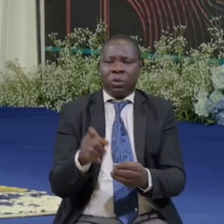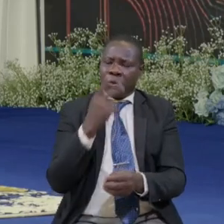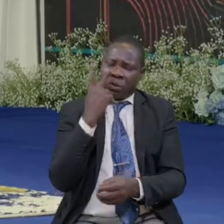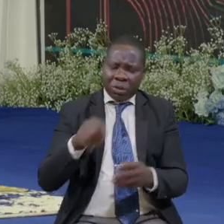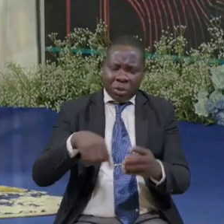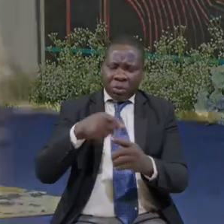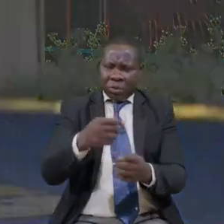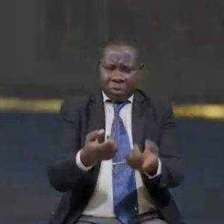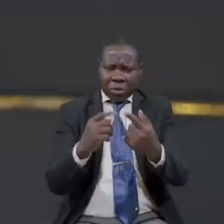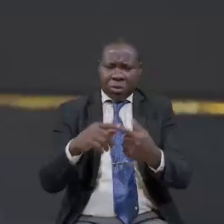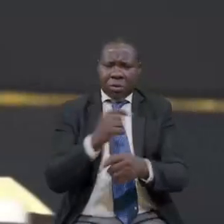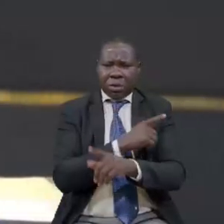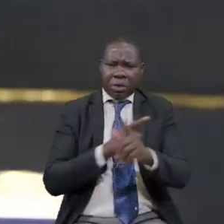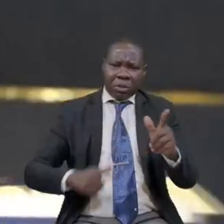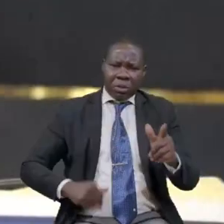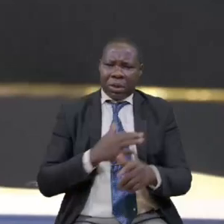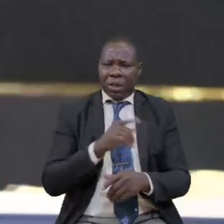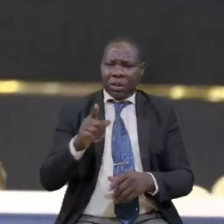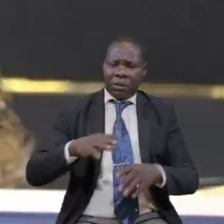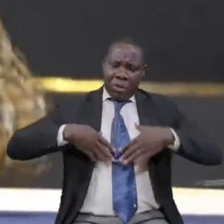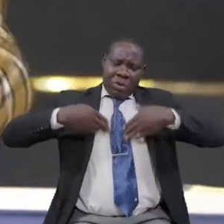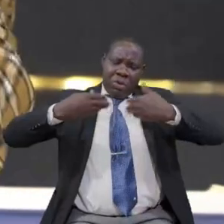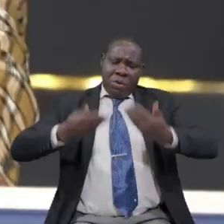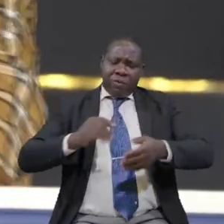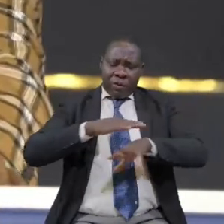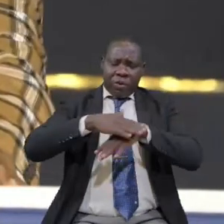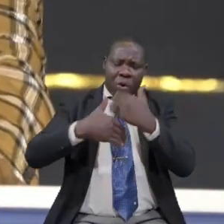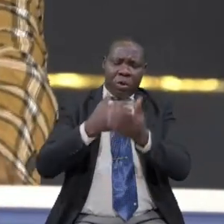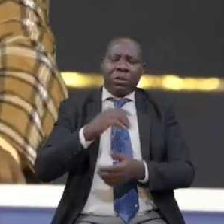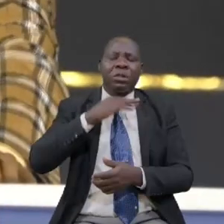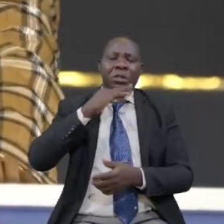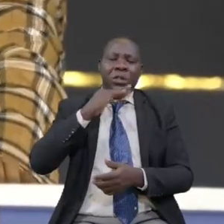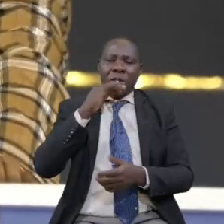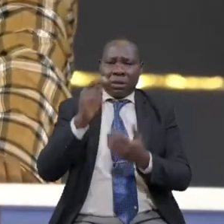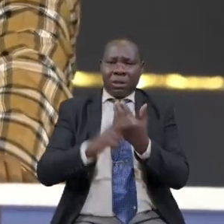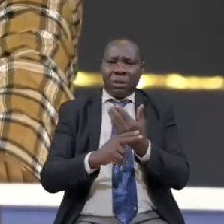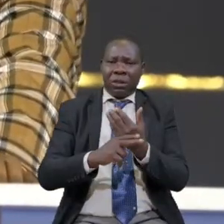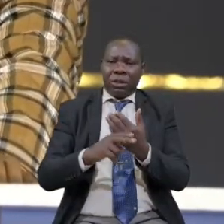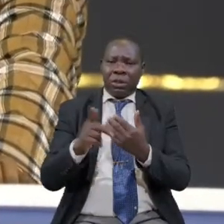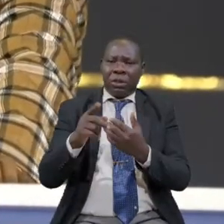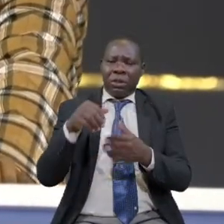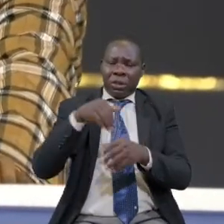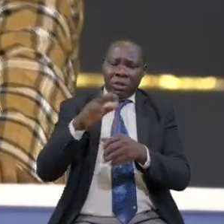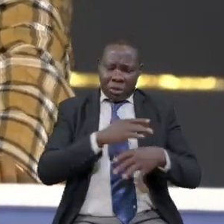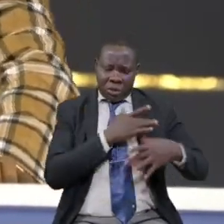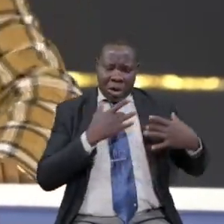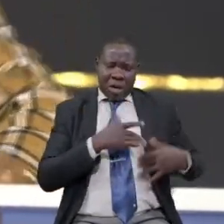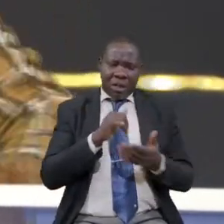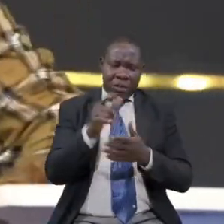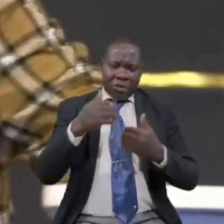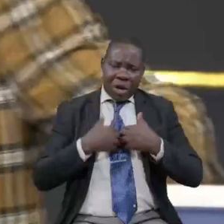au Seigneur et vous confessez toutes les souillures que vous avez dans le passé,